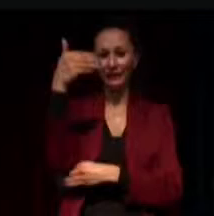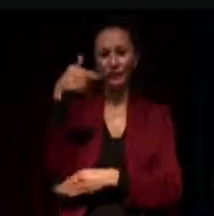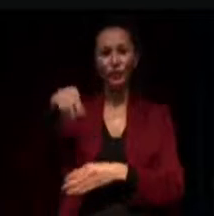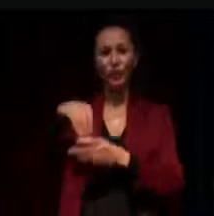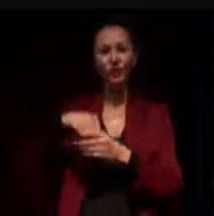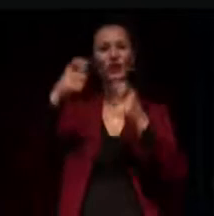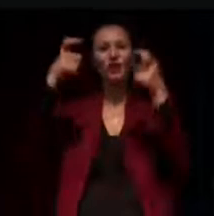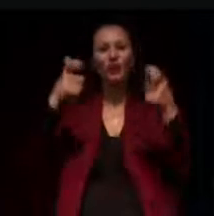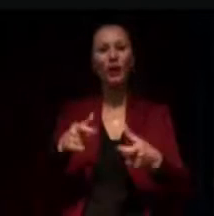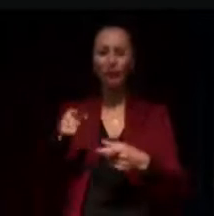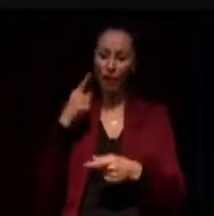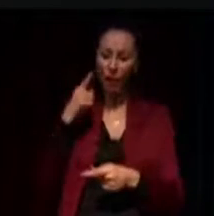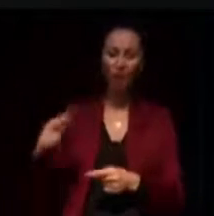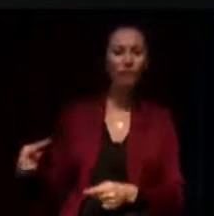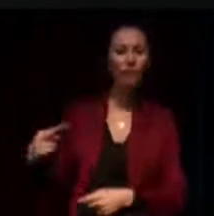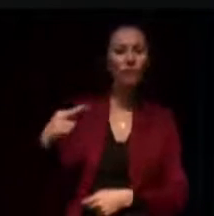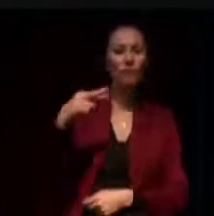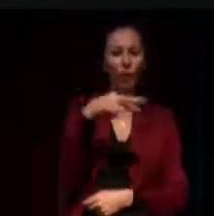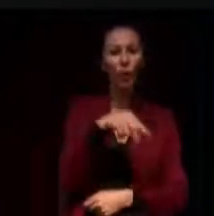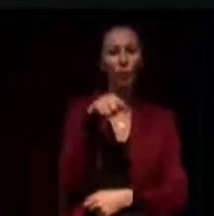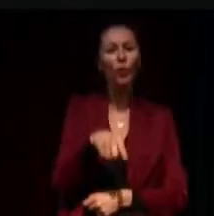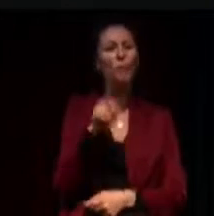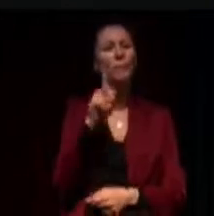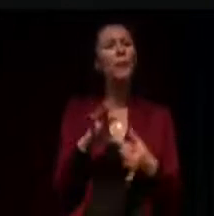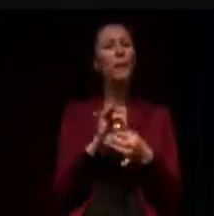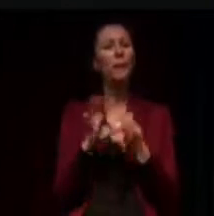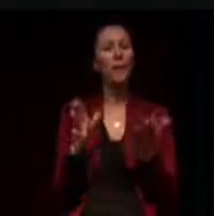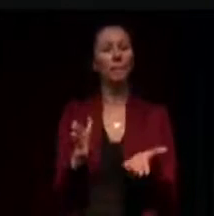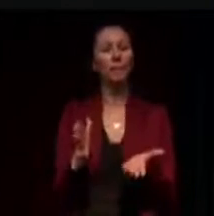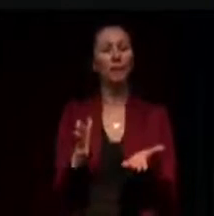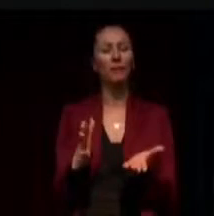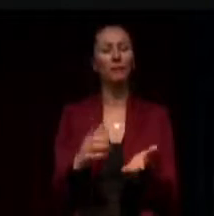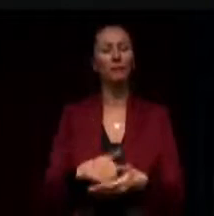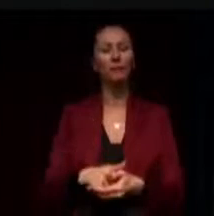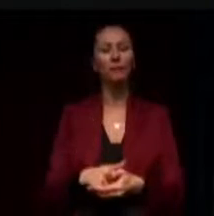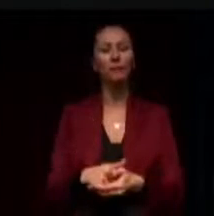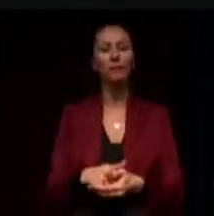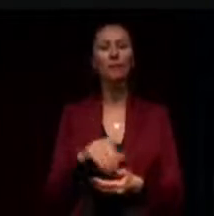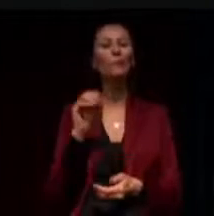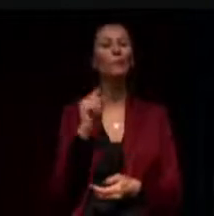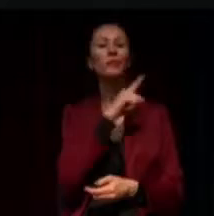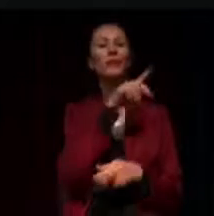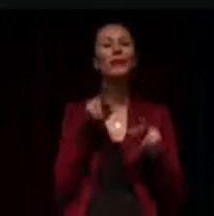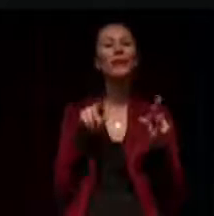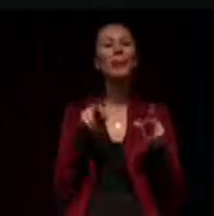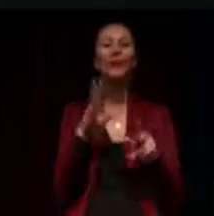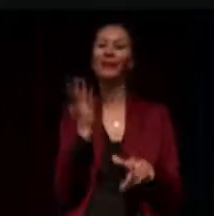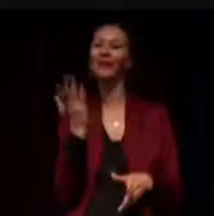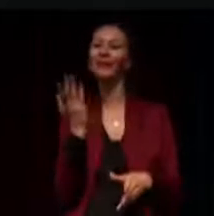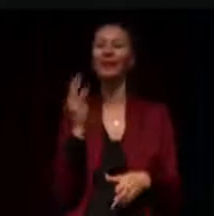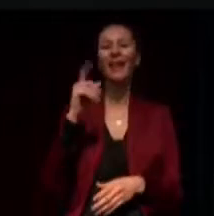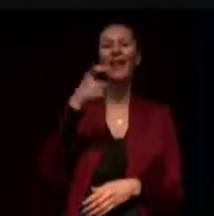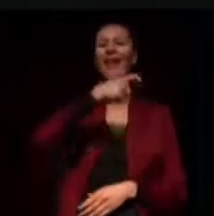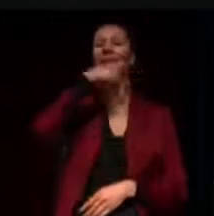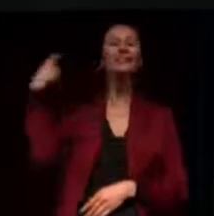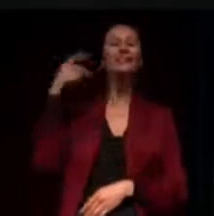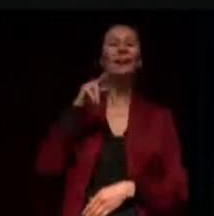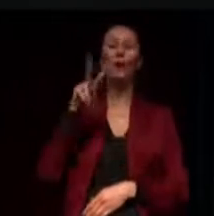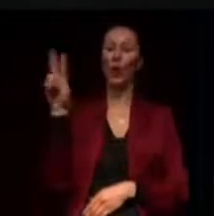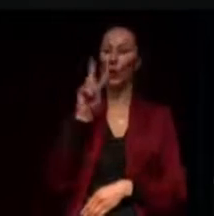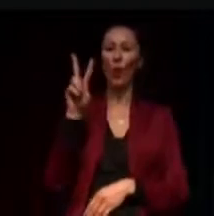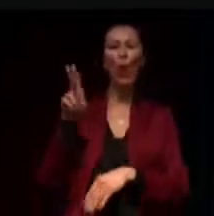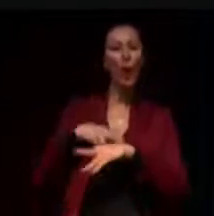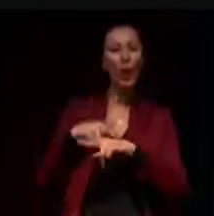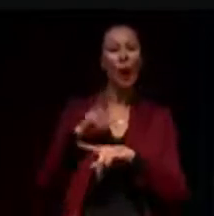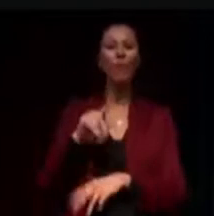kadar bir gidişte bir takım şeyler vardı. Bunu bir anlamda kordonda uyguladığımız nostaljik tramvay örneği ama